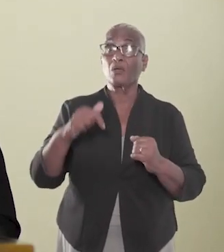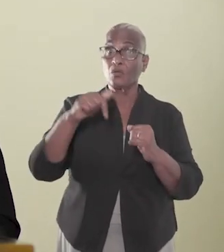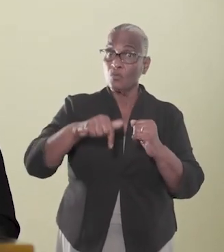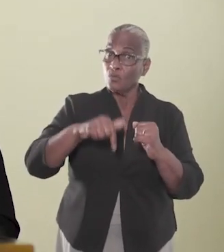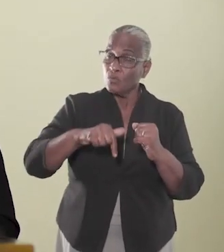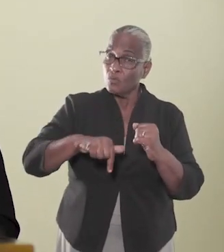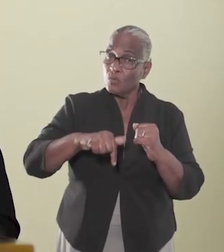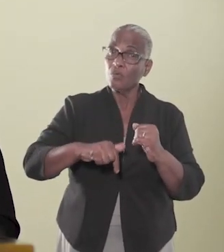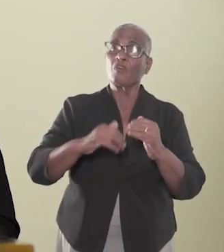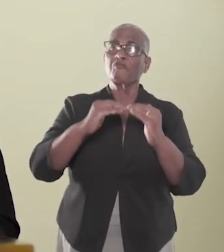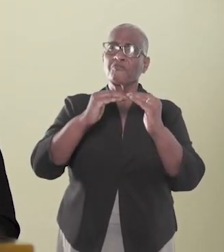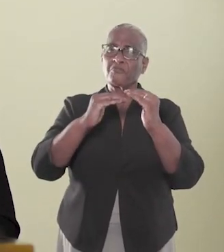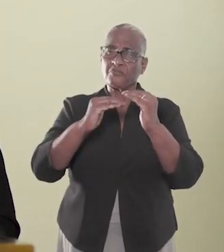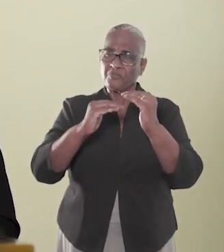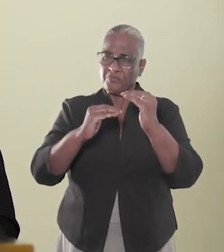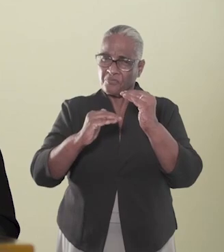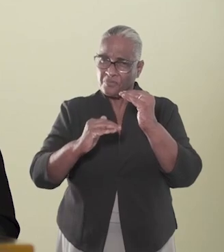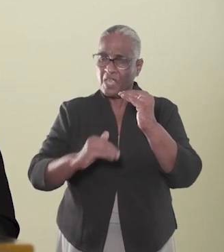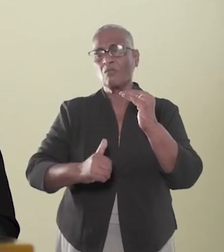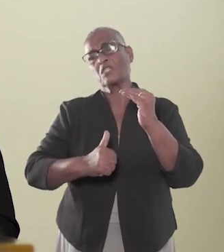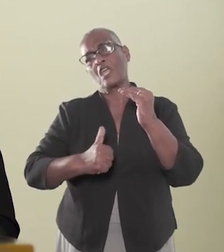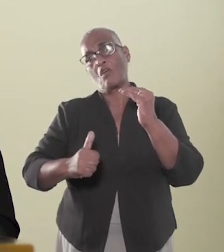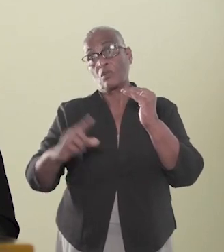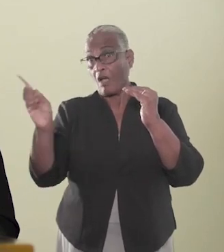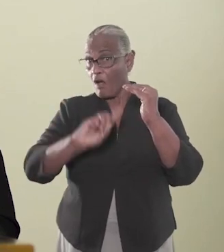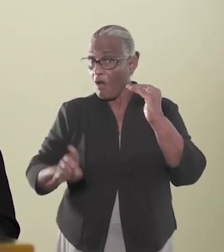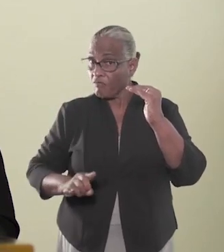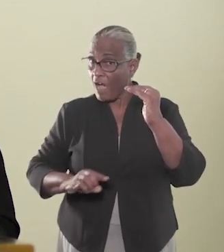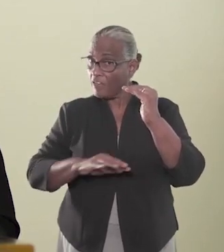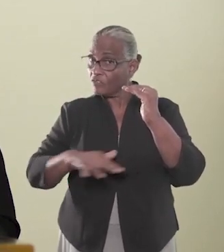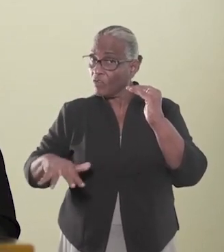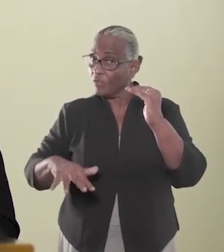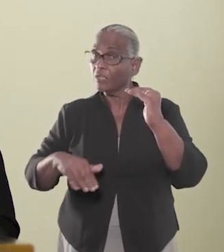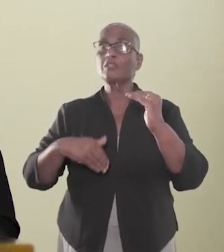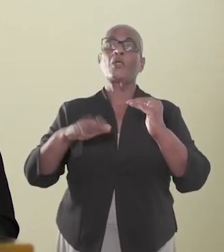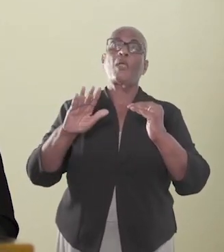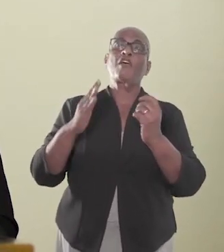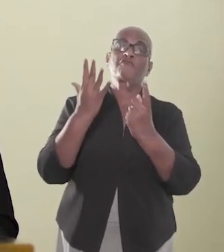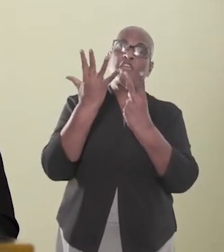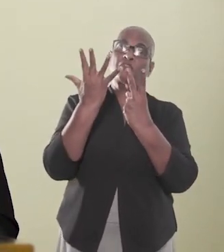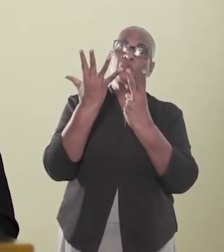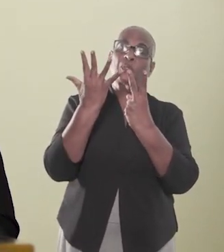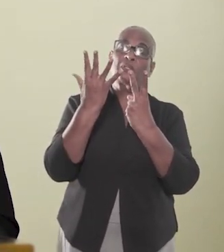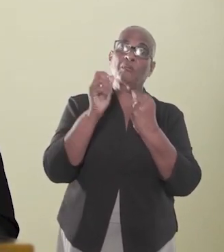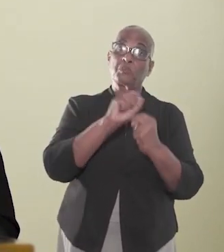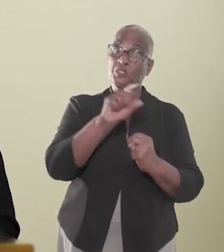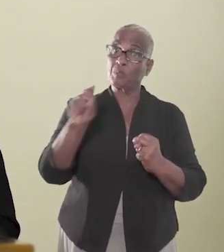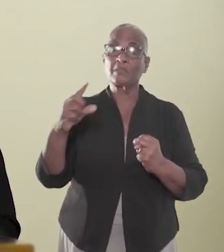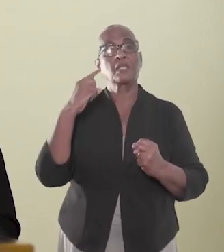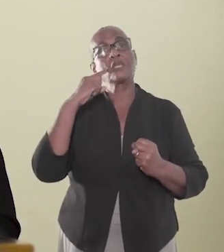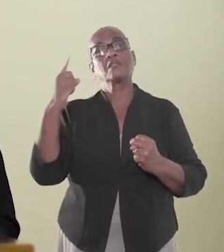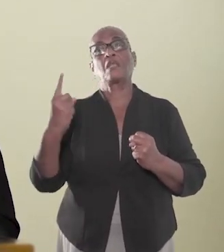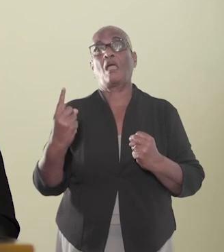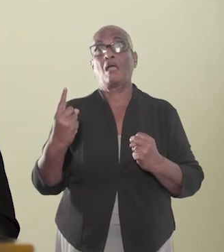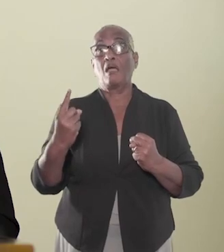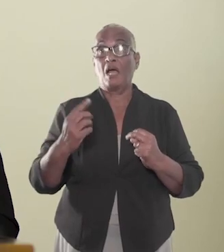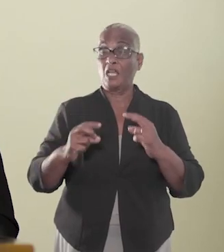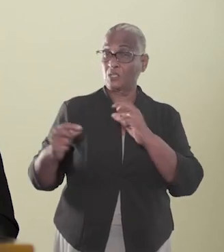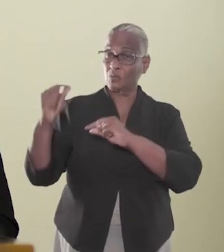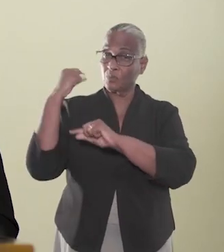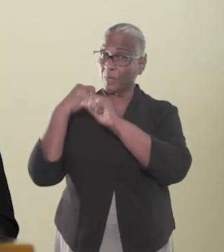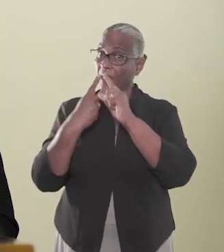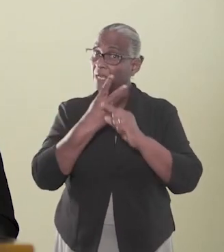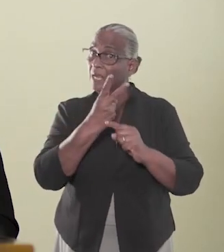Echter zijn wij nu dus wel ver beneden in de gestelde gevarenzone van 25 besmettingen per dag. Als wij de